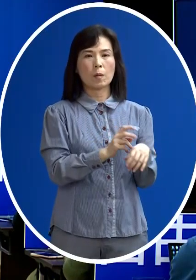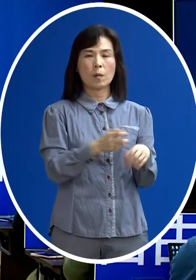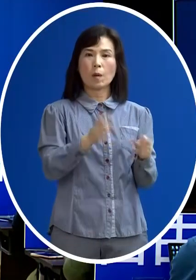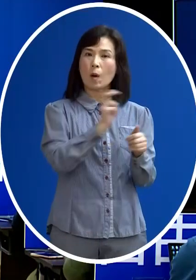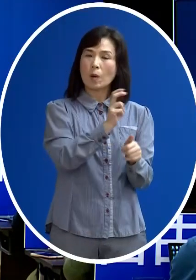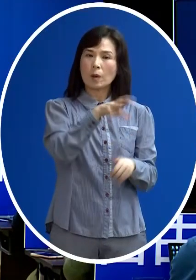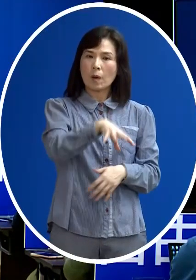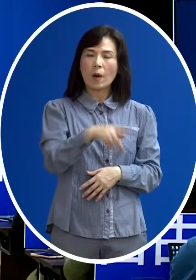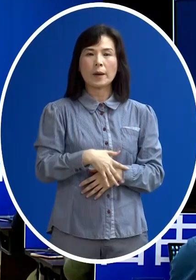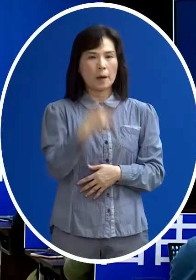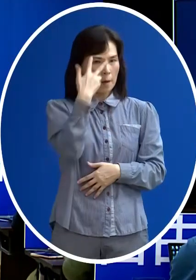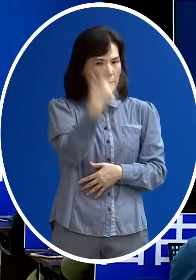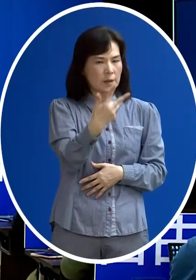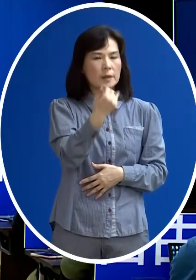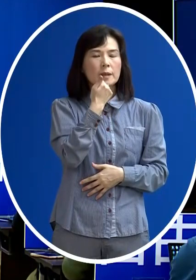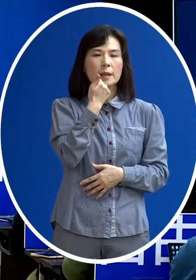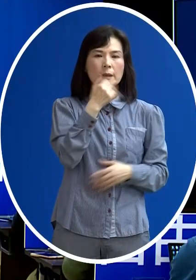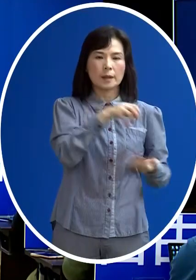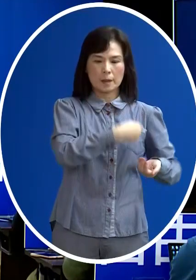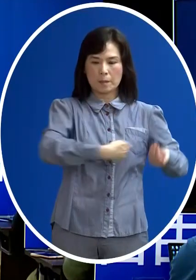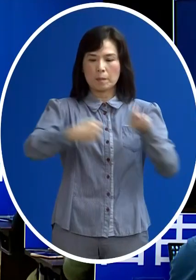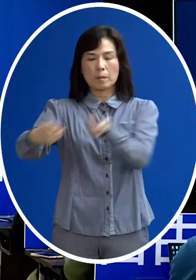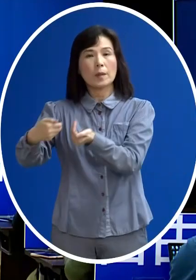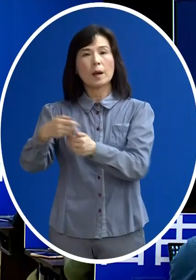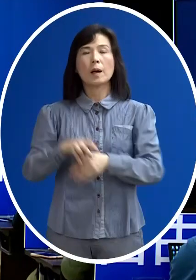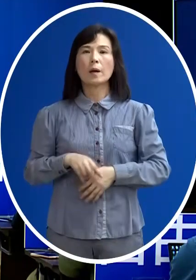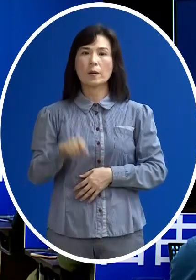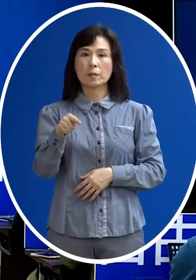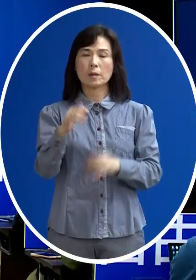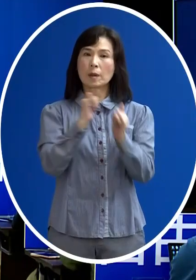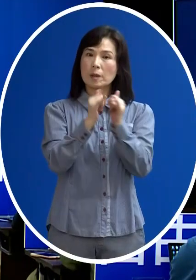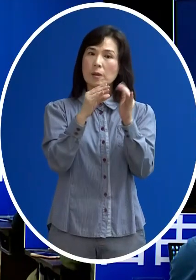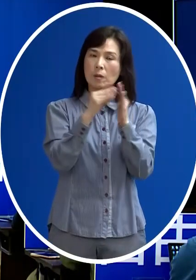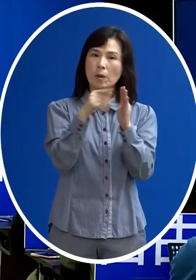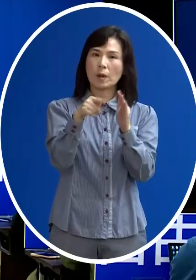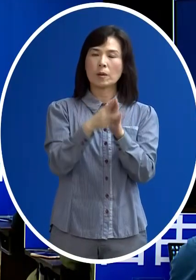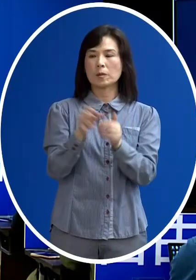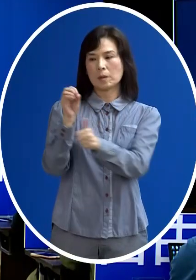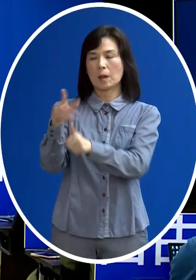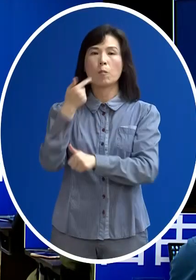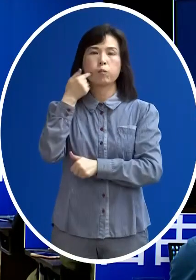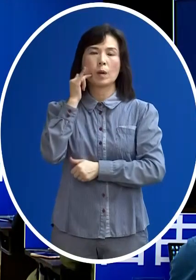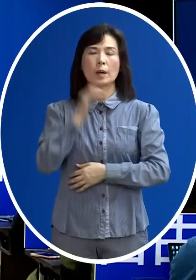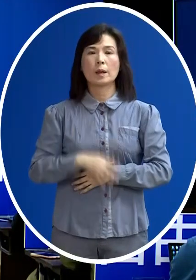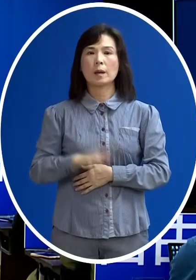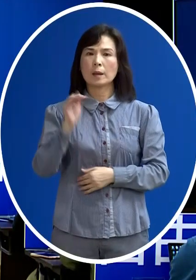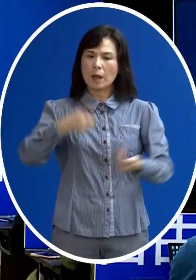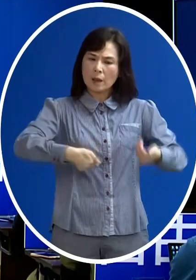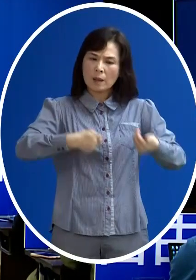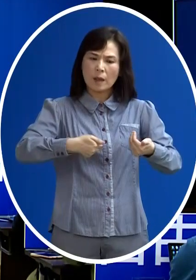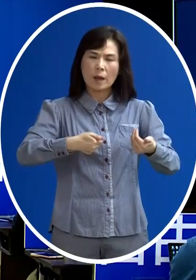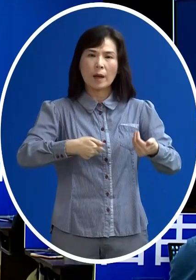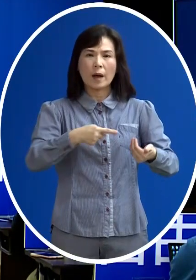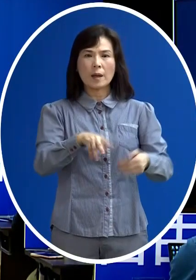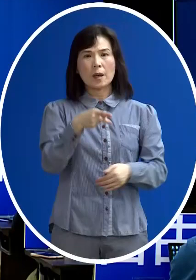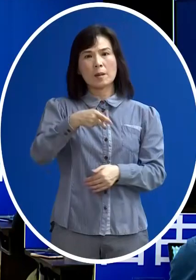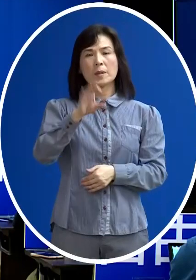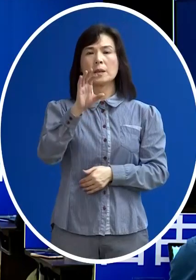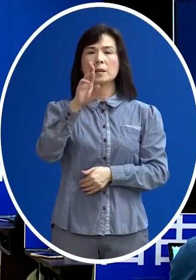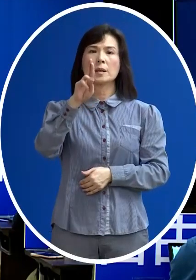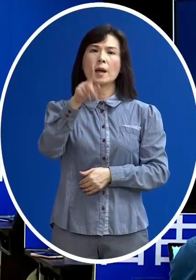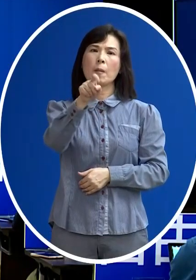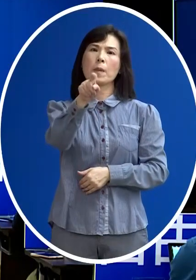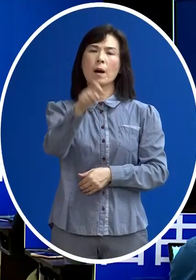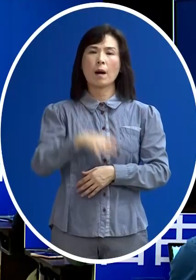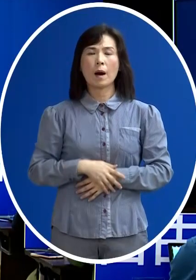要7天才有办法回去，就是社会局 当地的社会局这样子跟家长说，但是婴儿也没有办法快PCR， 因为它是快